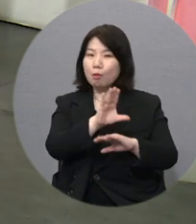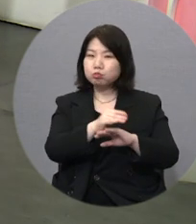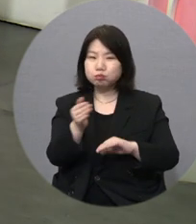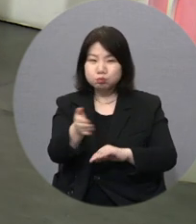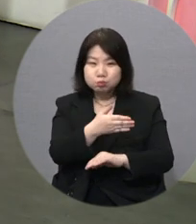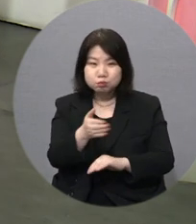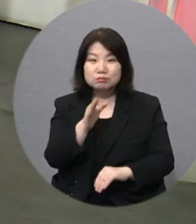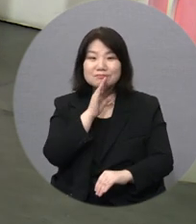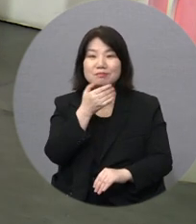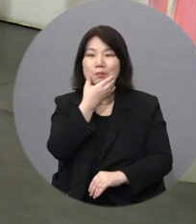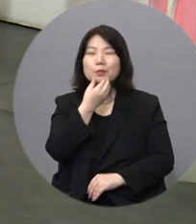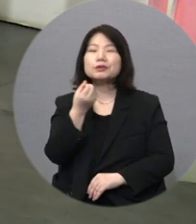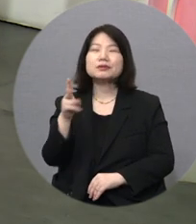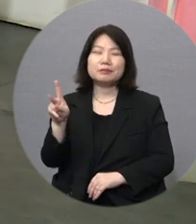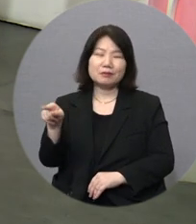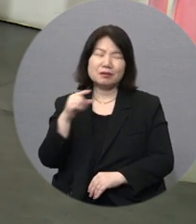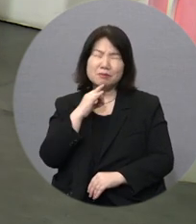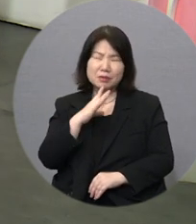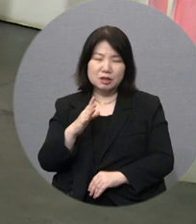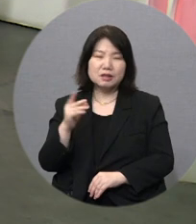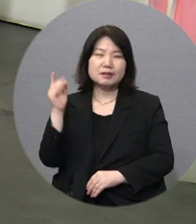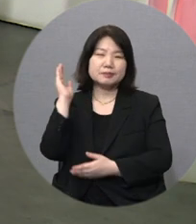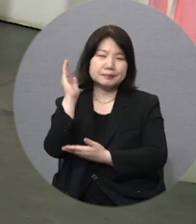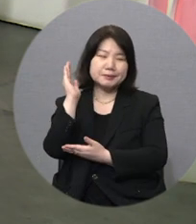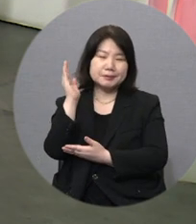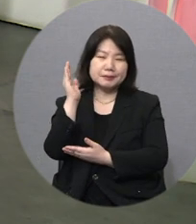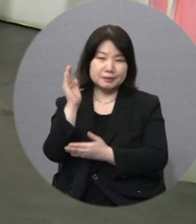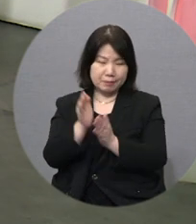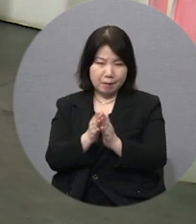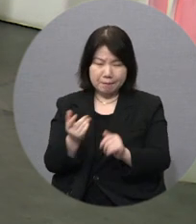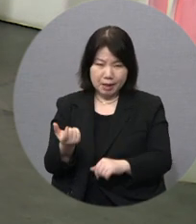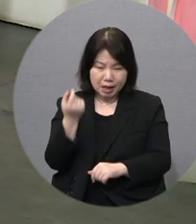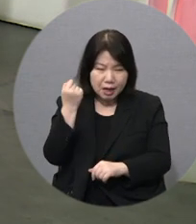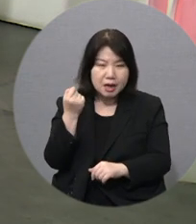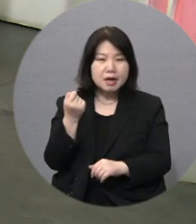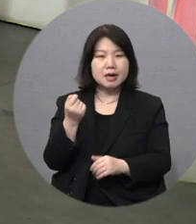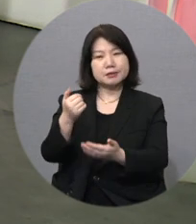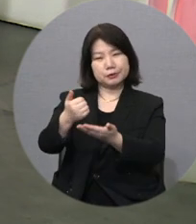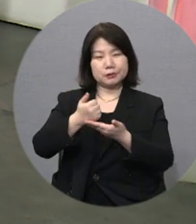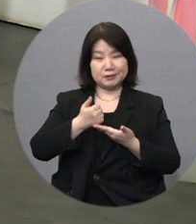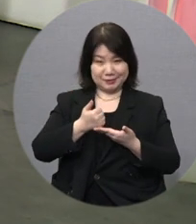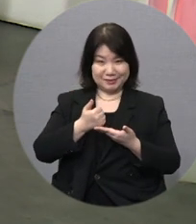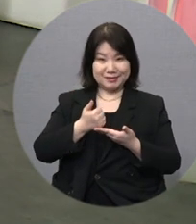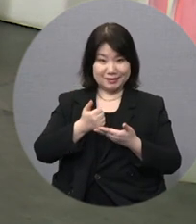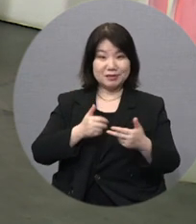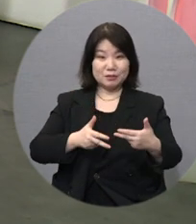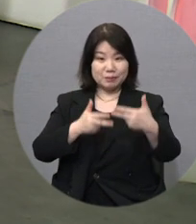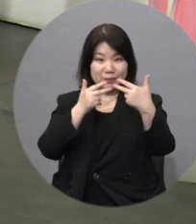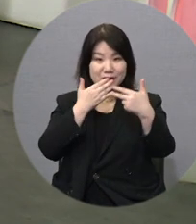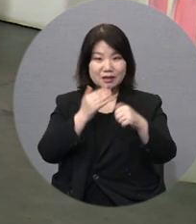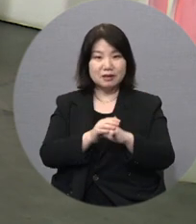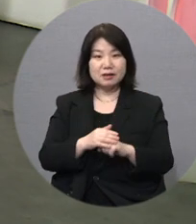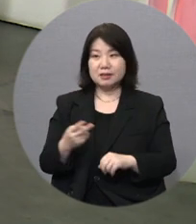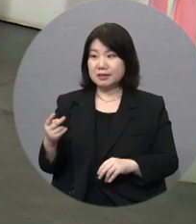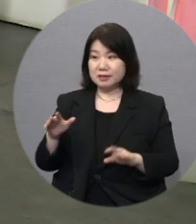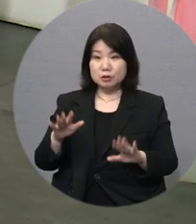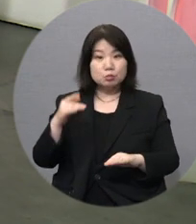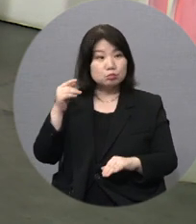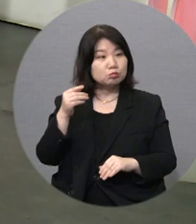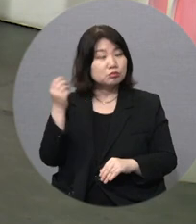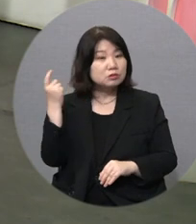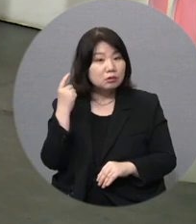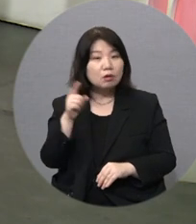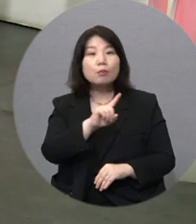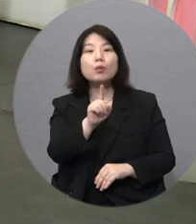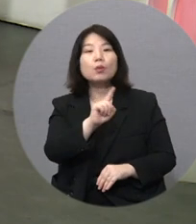없습니다 복지 많이 들 수 있는 거예요 저희가 최초로 빨리 다닥 움직여서 맞아요 음분 그 지수 들어보니까